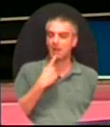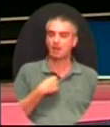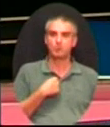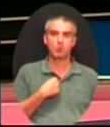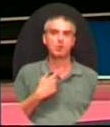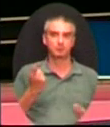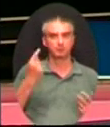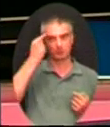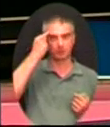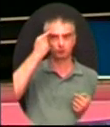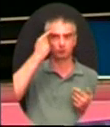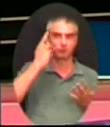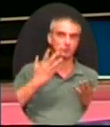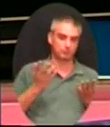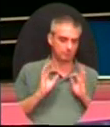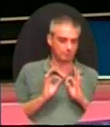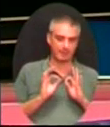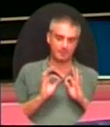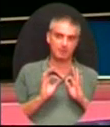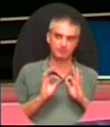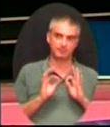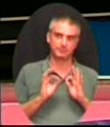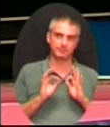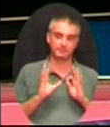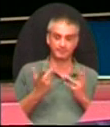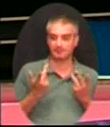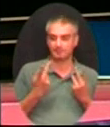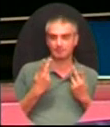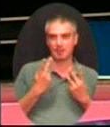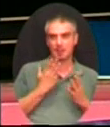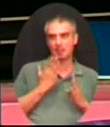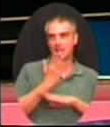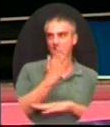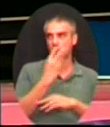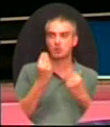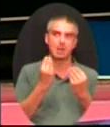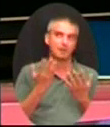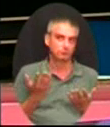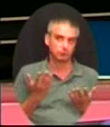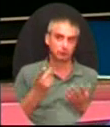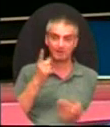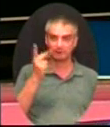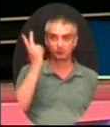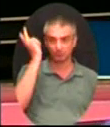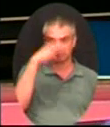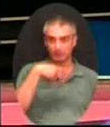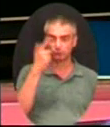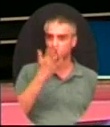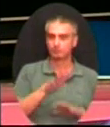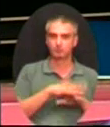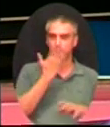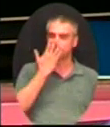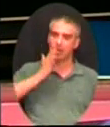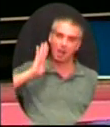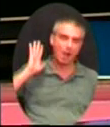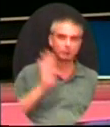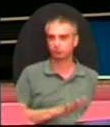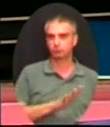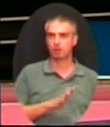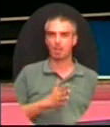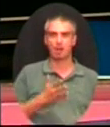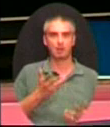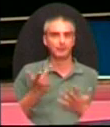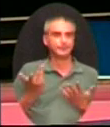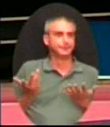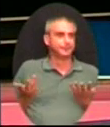לי שהם חשבו באמת היטב אם בכלל לפנות לגורמים, וכשהם הבינו שהם מושפלים והם